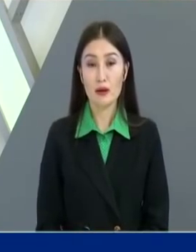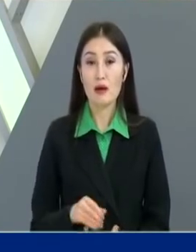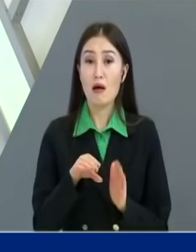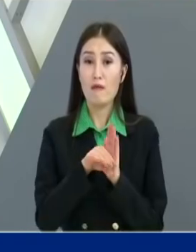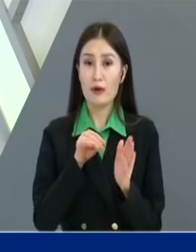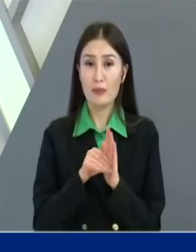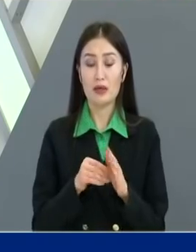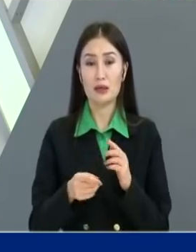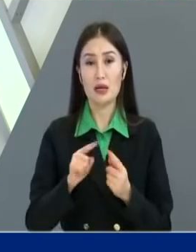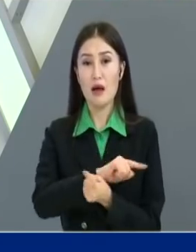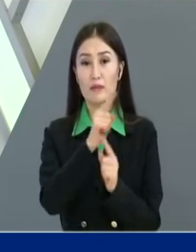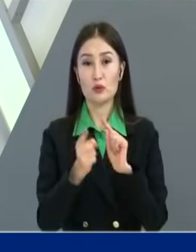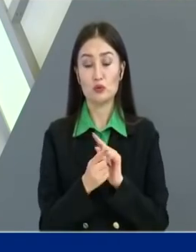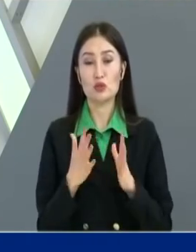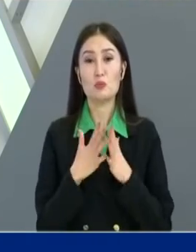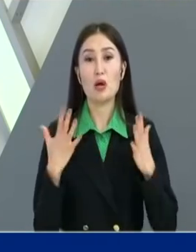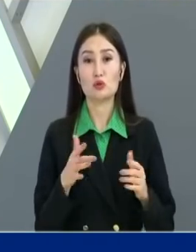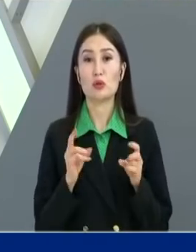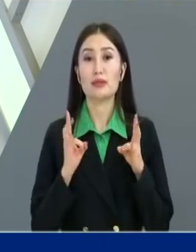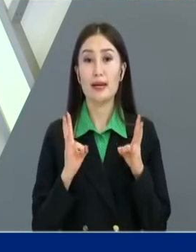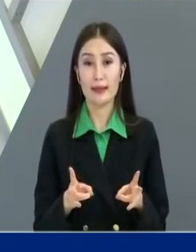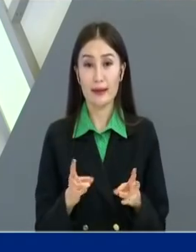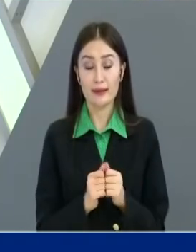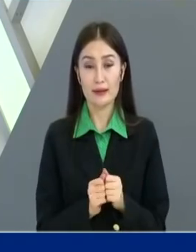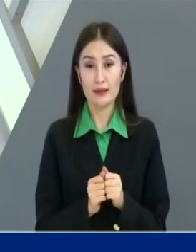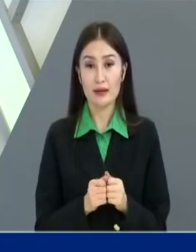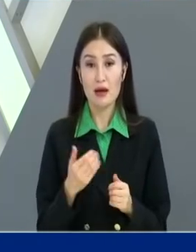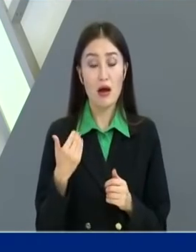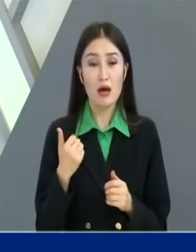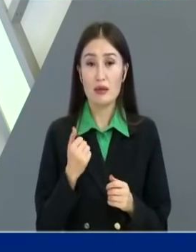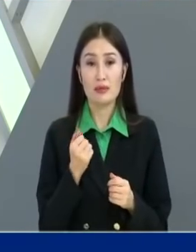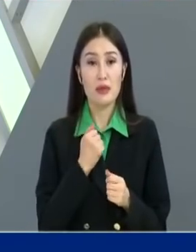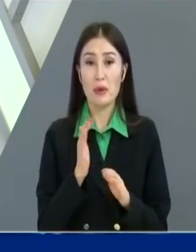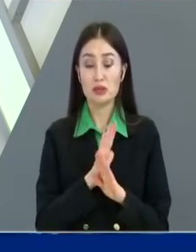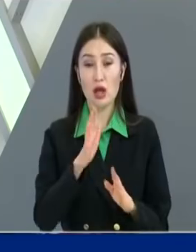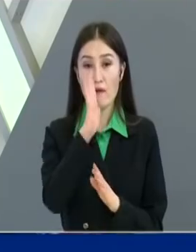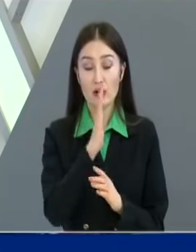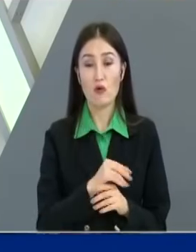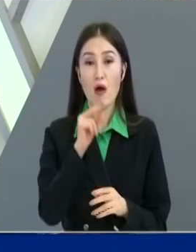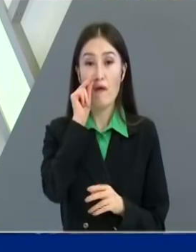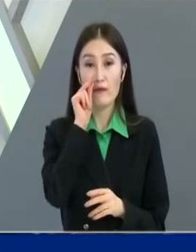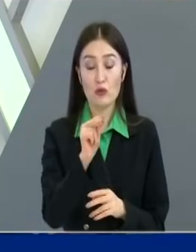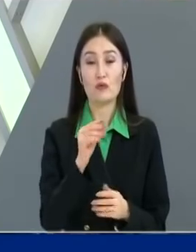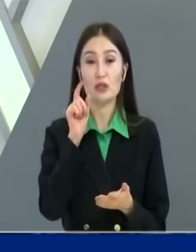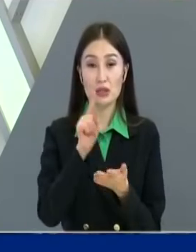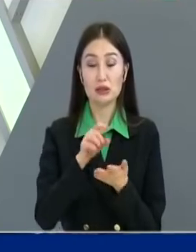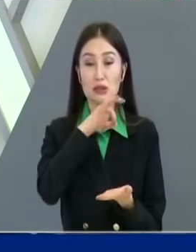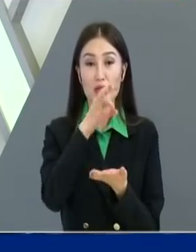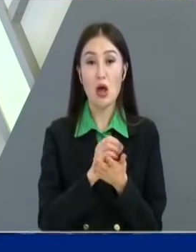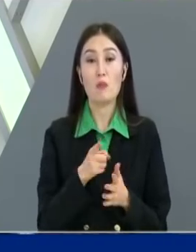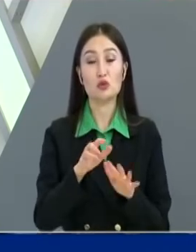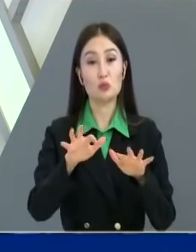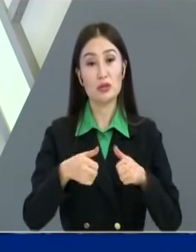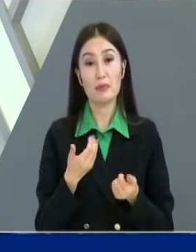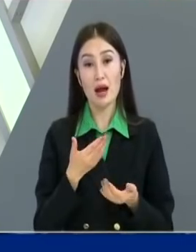Выборы обернулись для меня большой трагедией. Произошло то, что даже не пожелаешь врагу. Виновные должны ответить за это. Почему они забрали